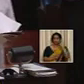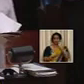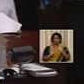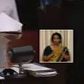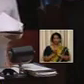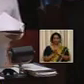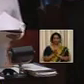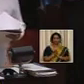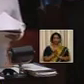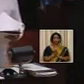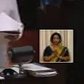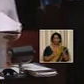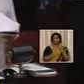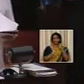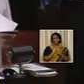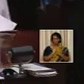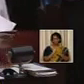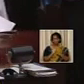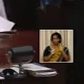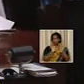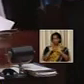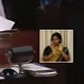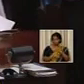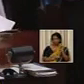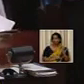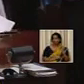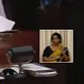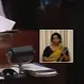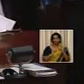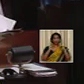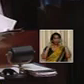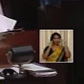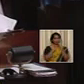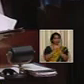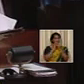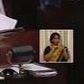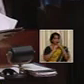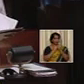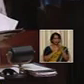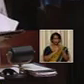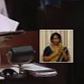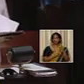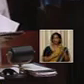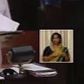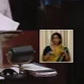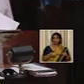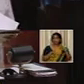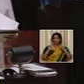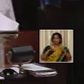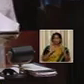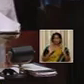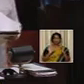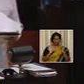සේවා නිලධාරී සීමිත තරඟ විභාගයෙන් තේදිපත් වූ අයට උසස් වීම් ලබා දීමේදී දැනට